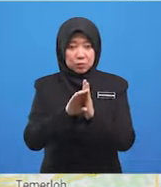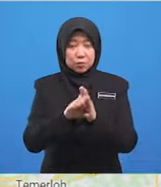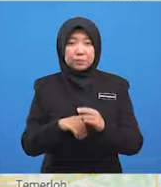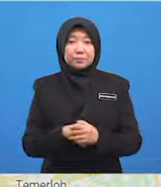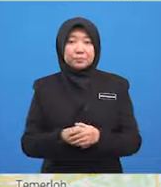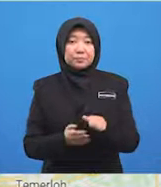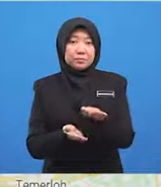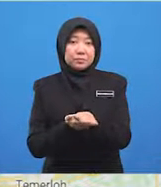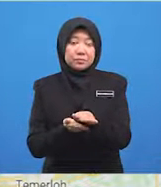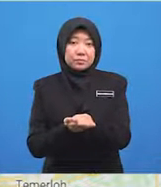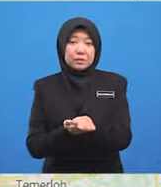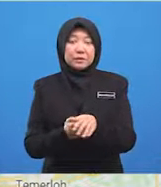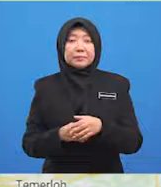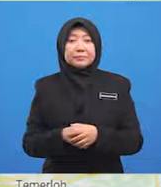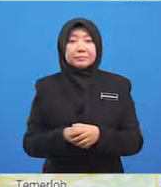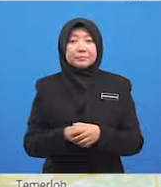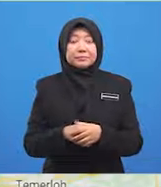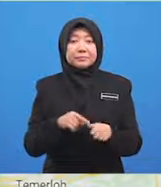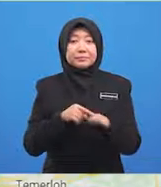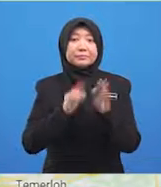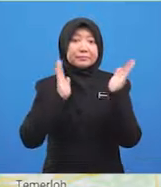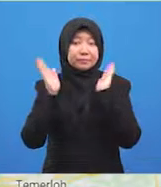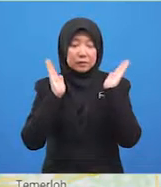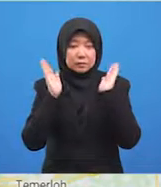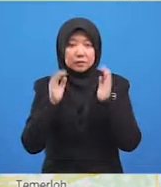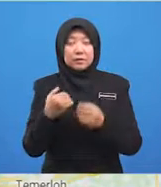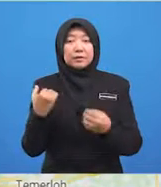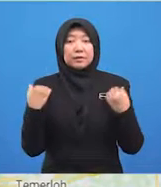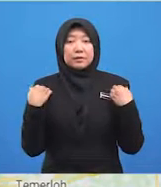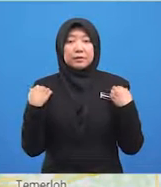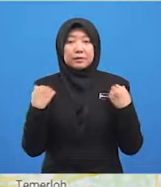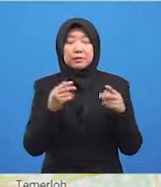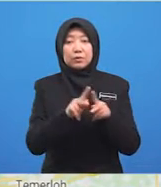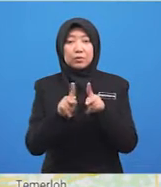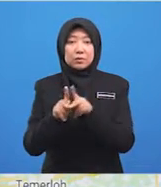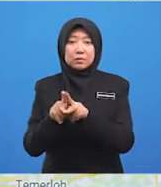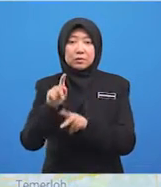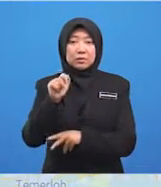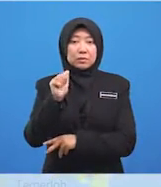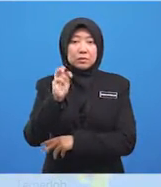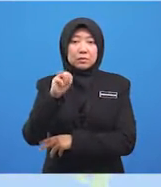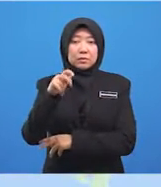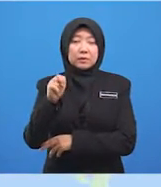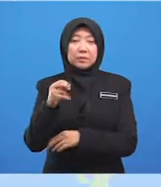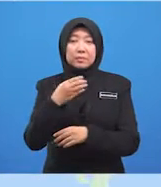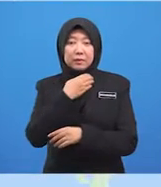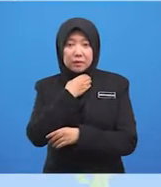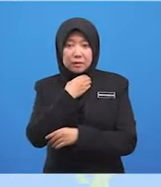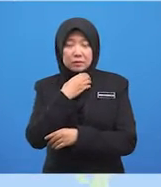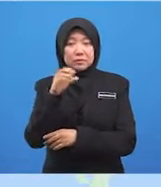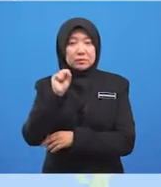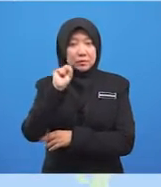tampak zaman peneliti di Indonesia terdapat di kota tampan perak Ting kayu